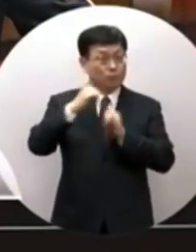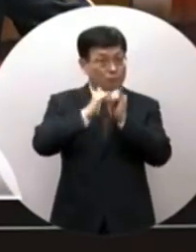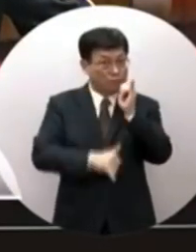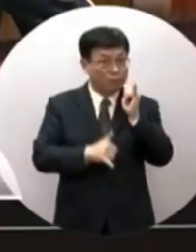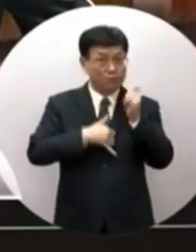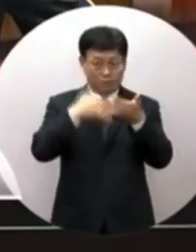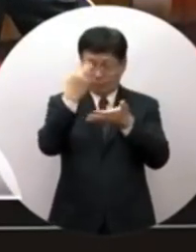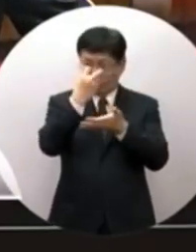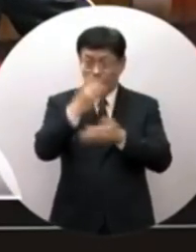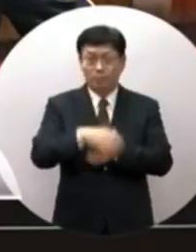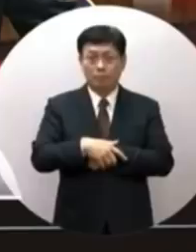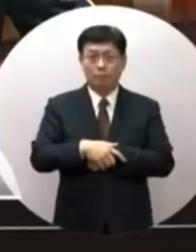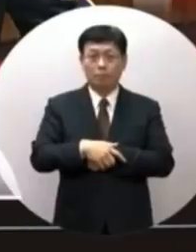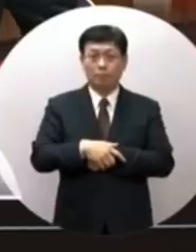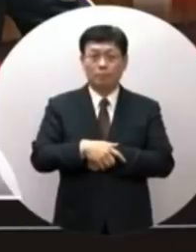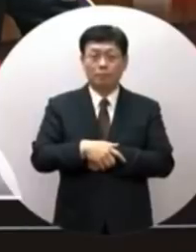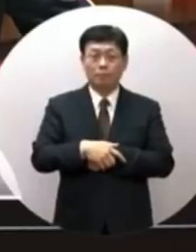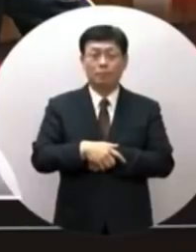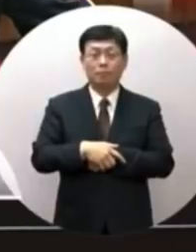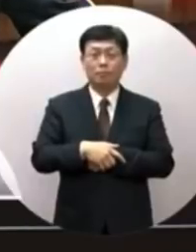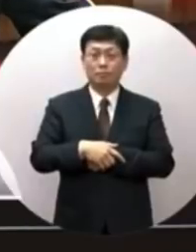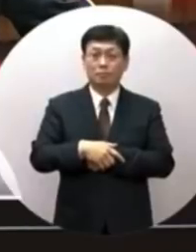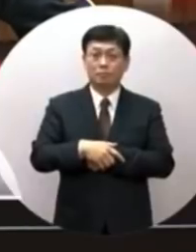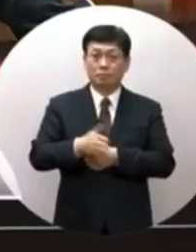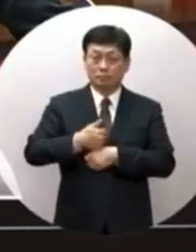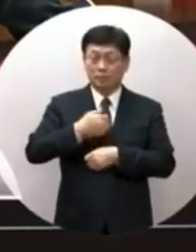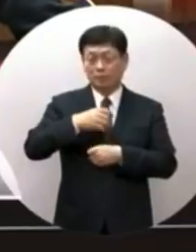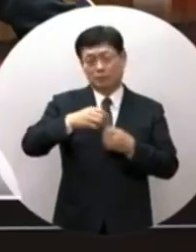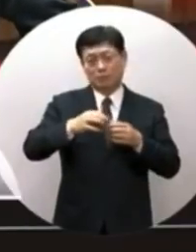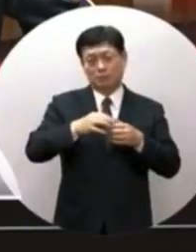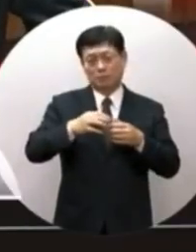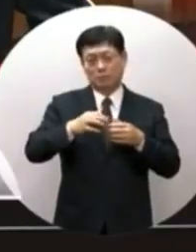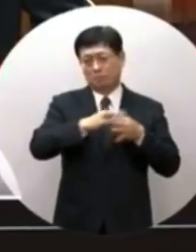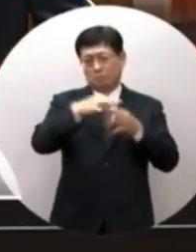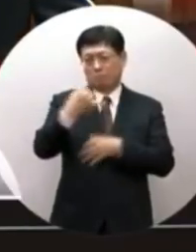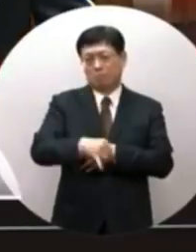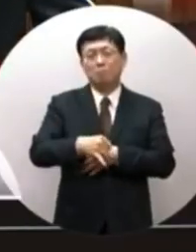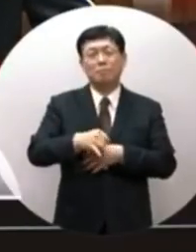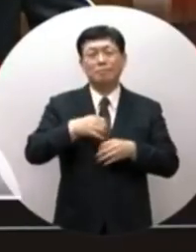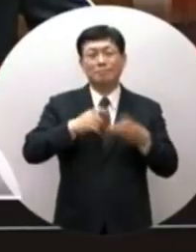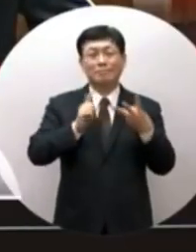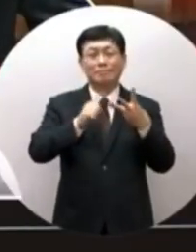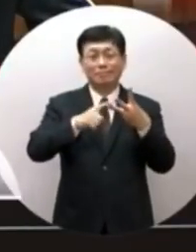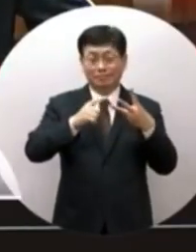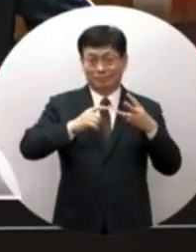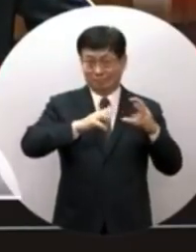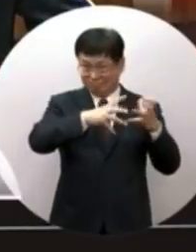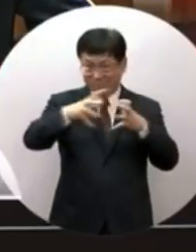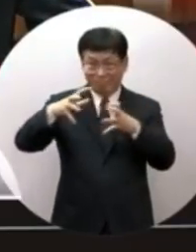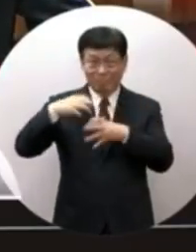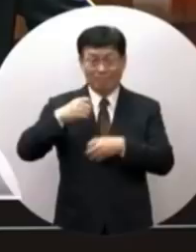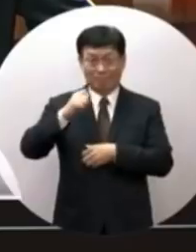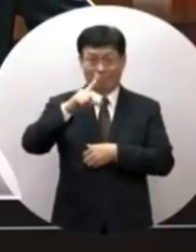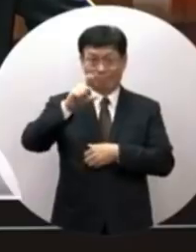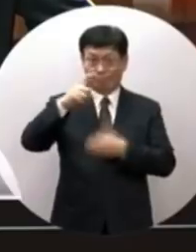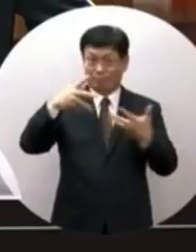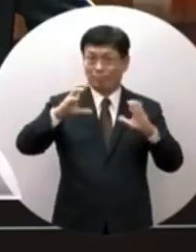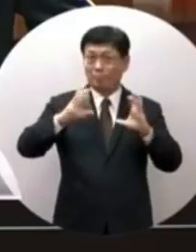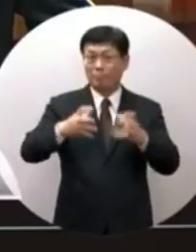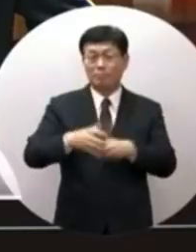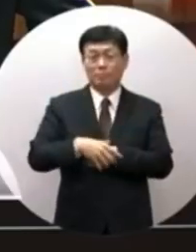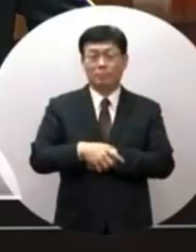上，好、哦、就是不良不好的关系在。第三，全世界160多个国